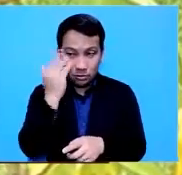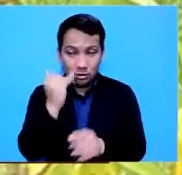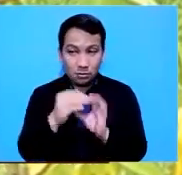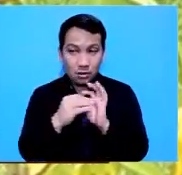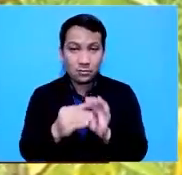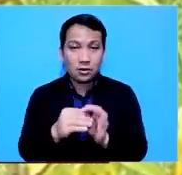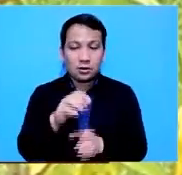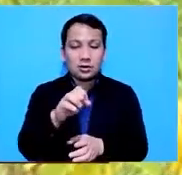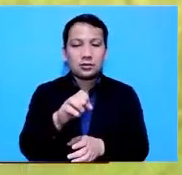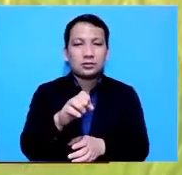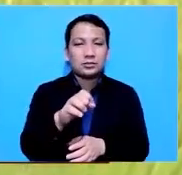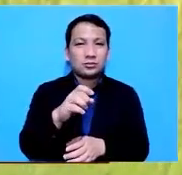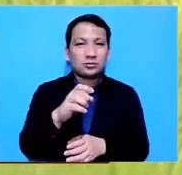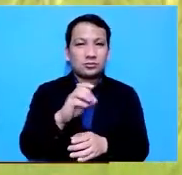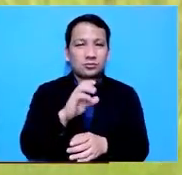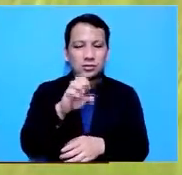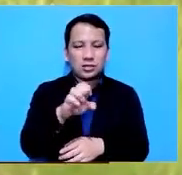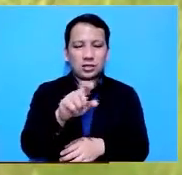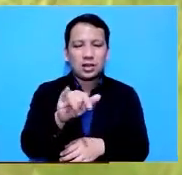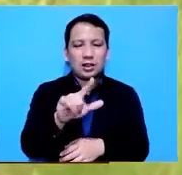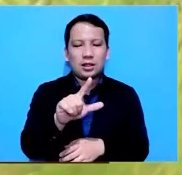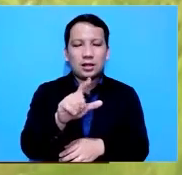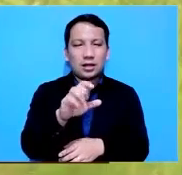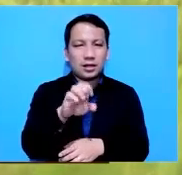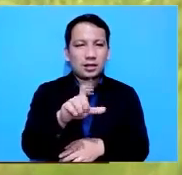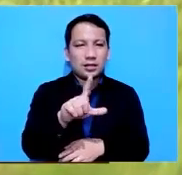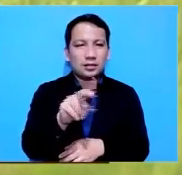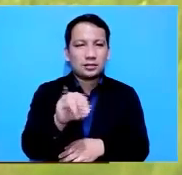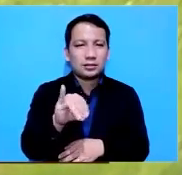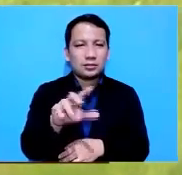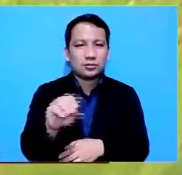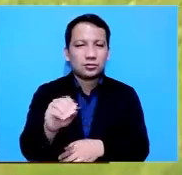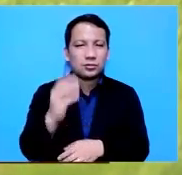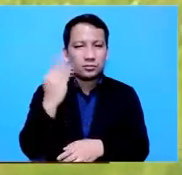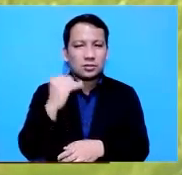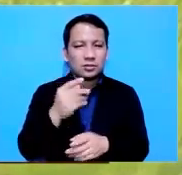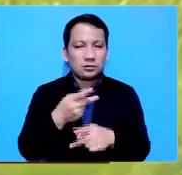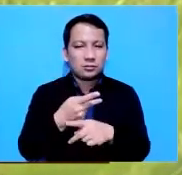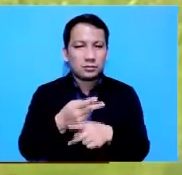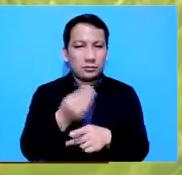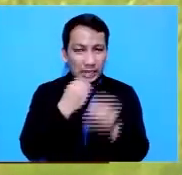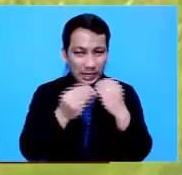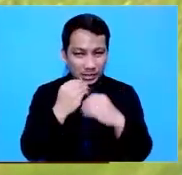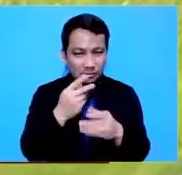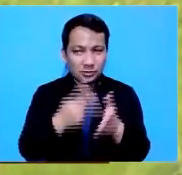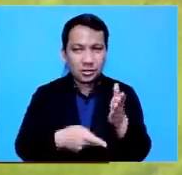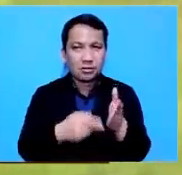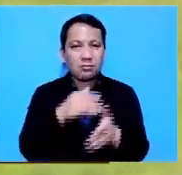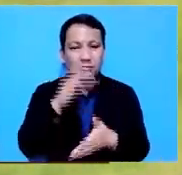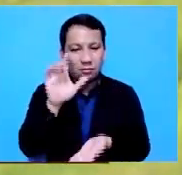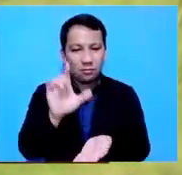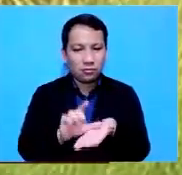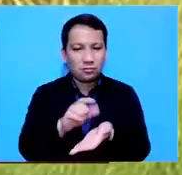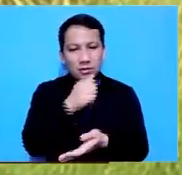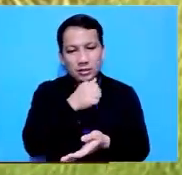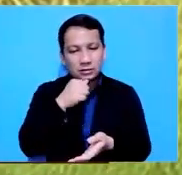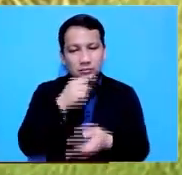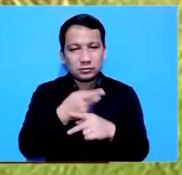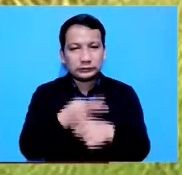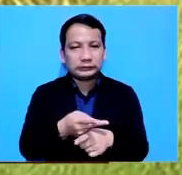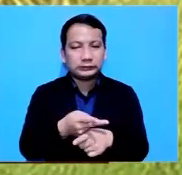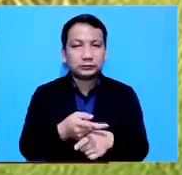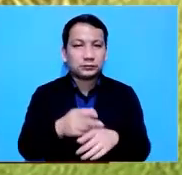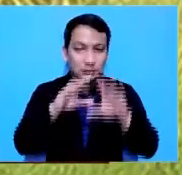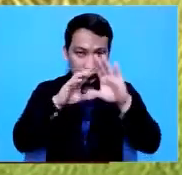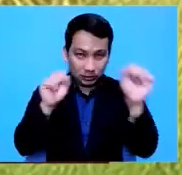sa presyo ng pagkain, lalo't pinangangambang mababawasan ang produksyon ng ilang agricultural products. Kaya si Pangulong